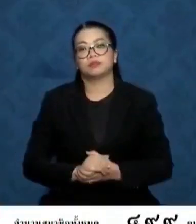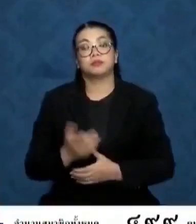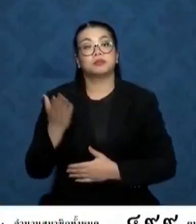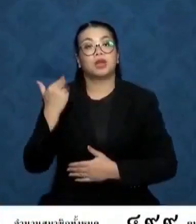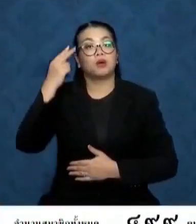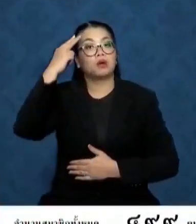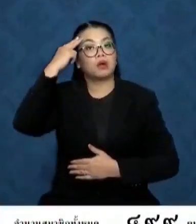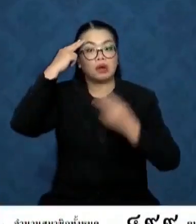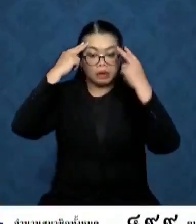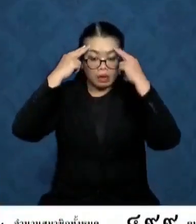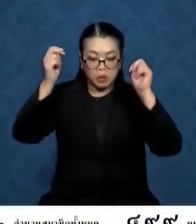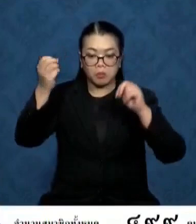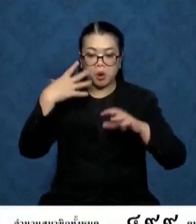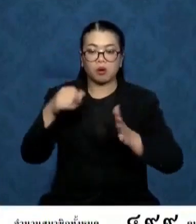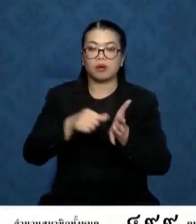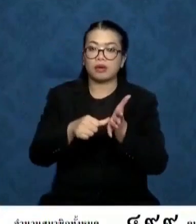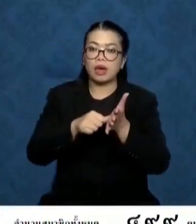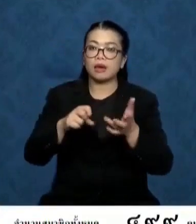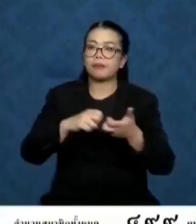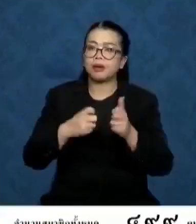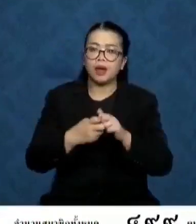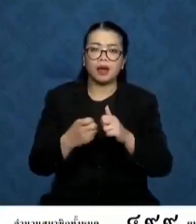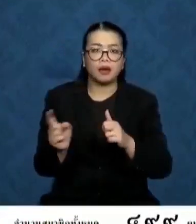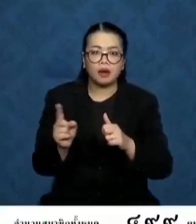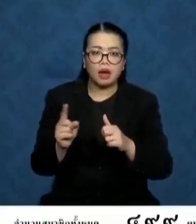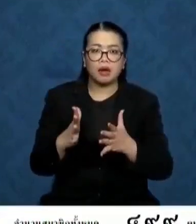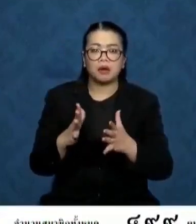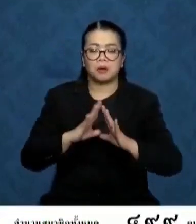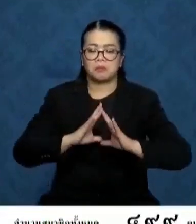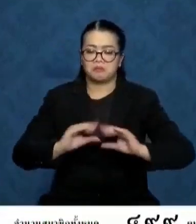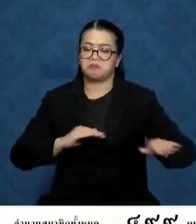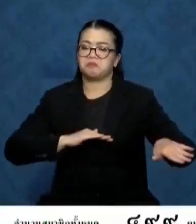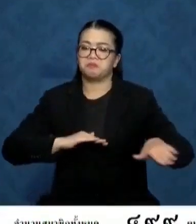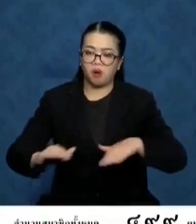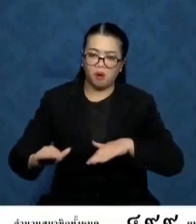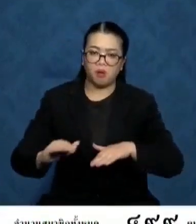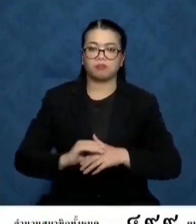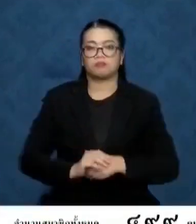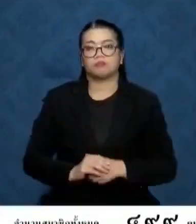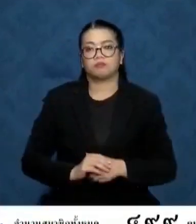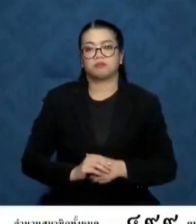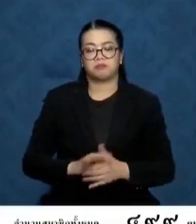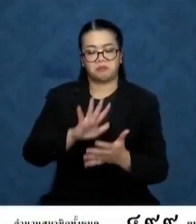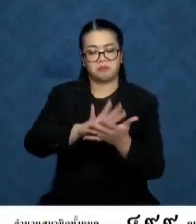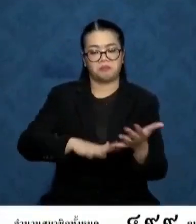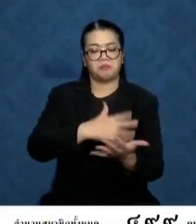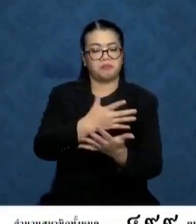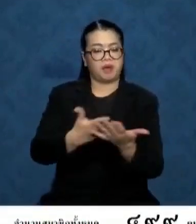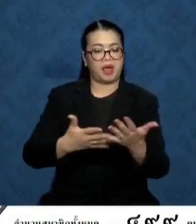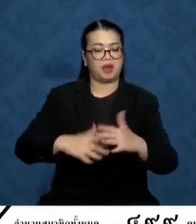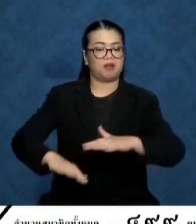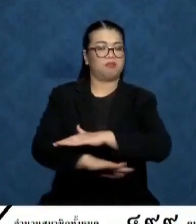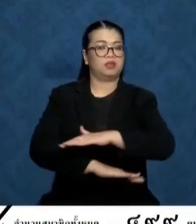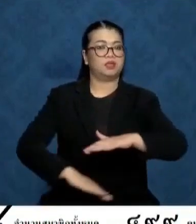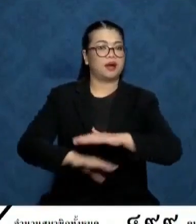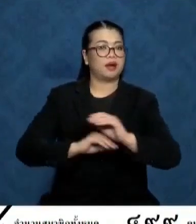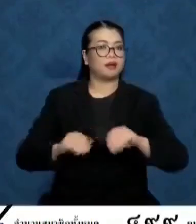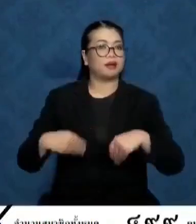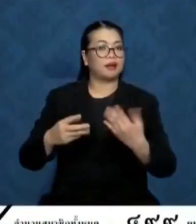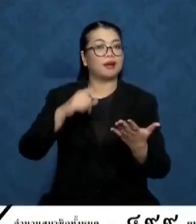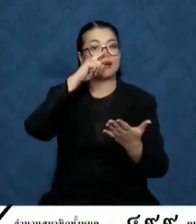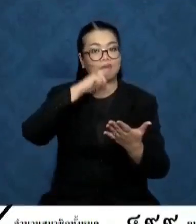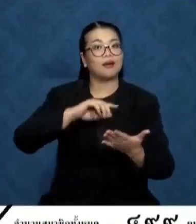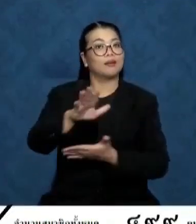บอกว่าเพื่อที่จะแก้ไขปัญหาสร้างความพร้อมและวางรากฐานอนาคตให้กับคนไทยทุกคน